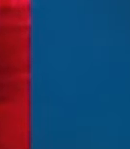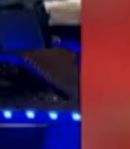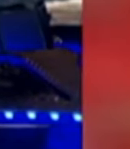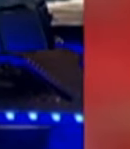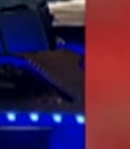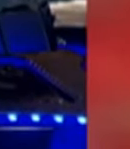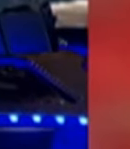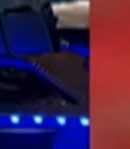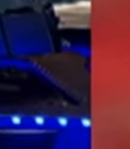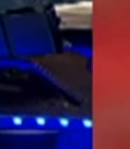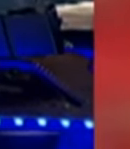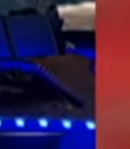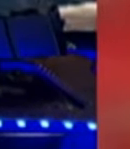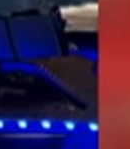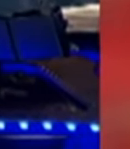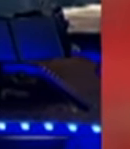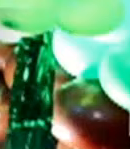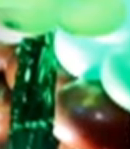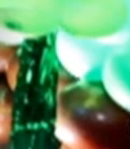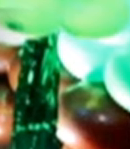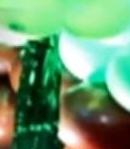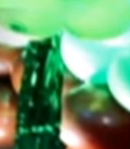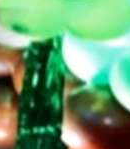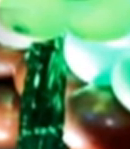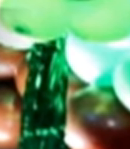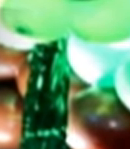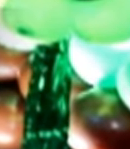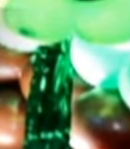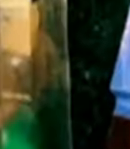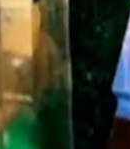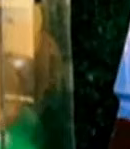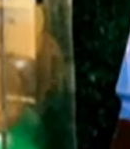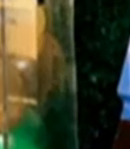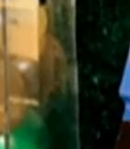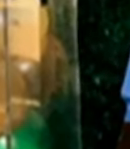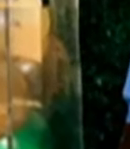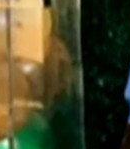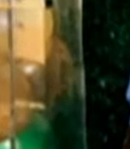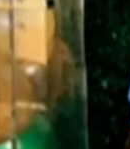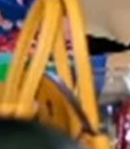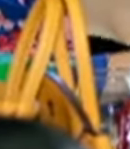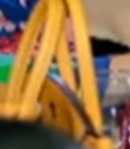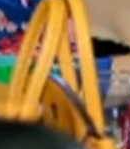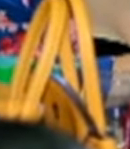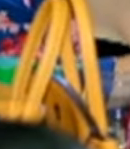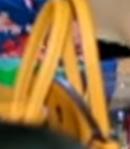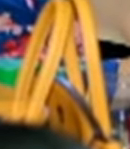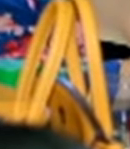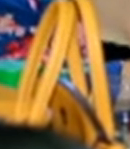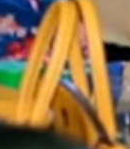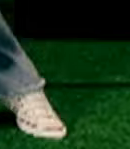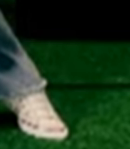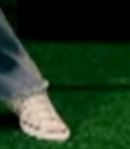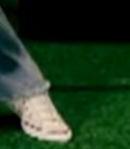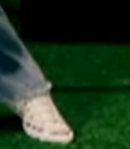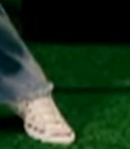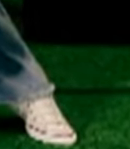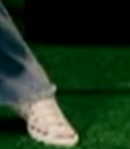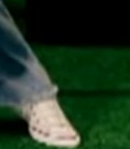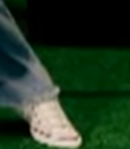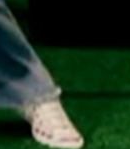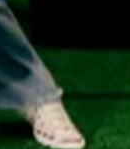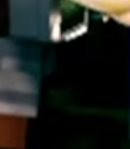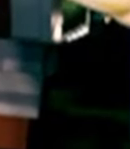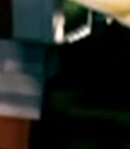showb Sarah labati at Richard Gutierrez nagdaos ng magkahiwalay na birthday party para sa anak na si